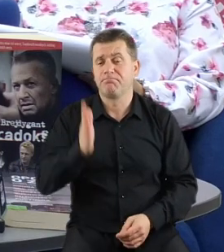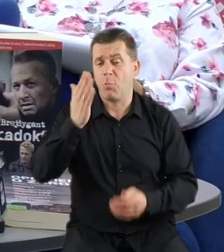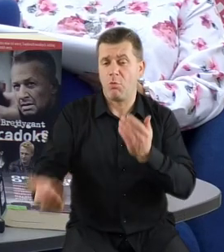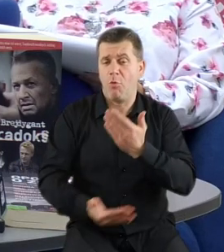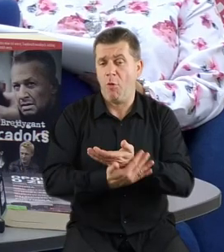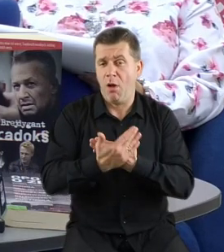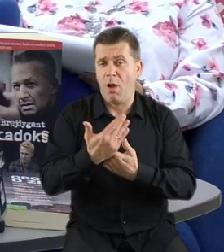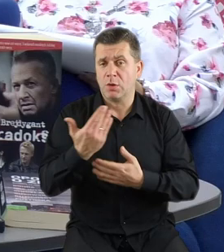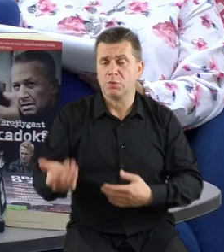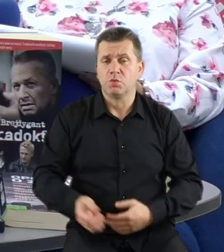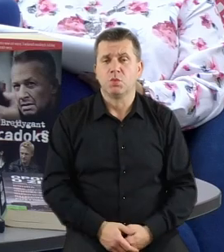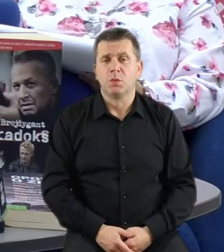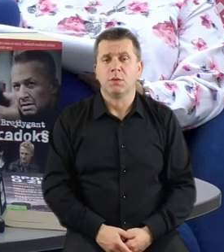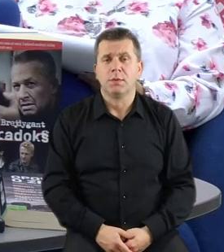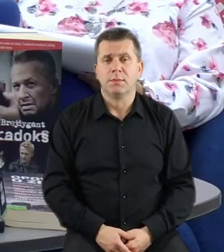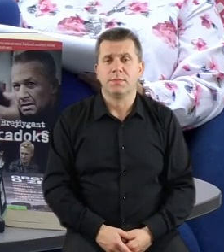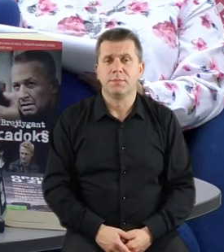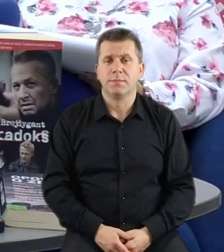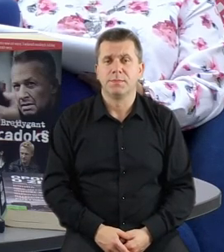No i potem się okazuje, że